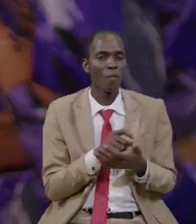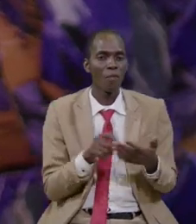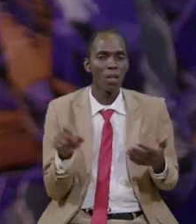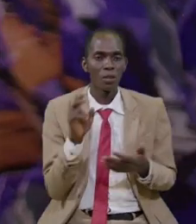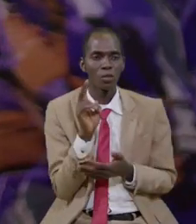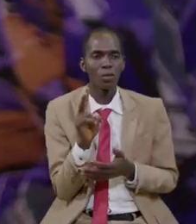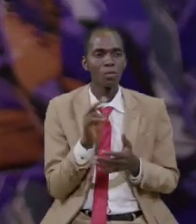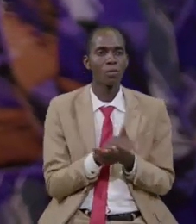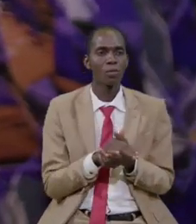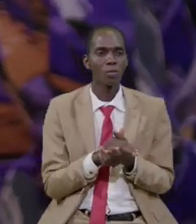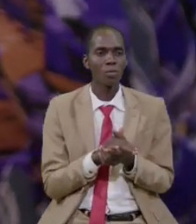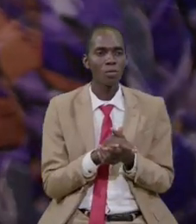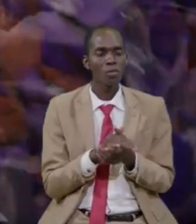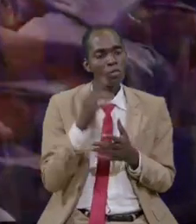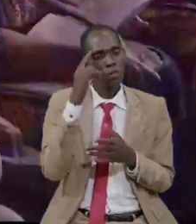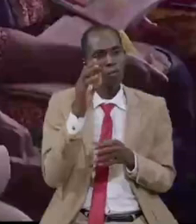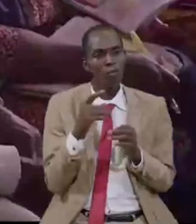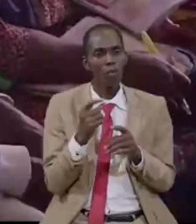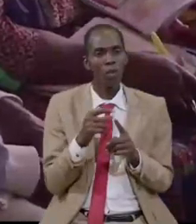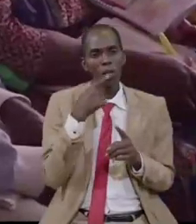Les paroles que les anges